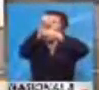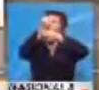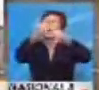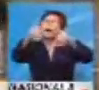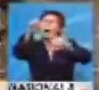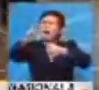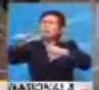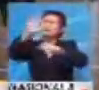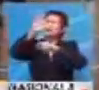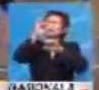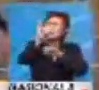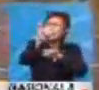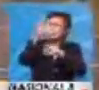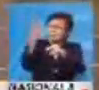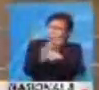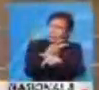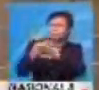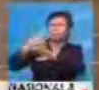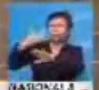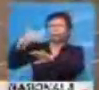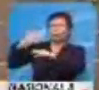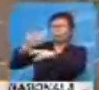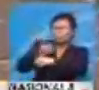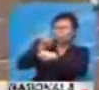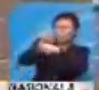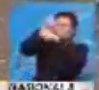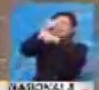sebanyak 6 kali sebelum ini